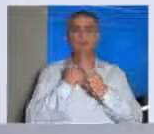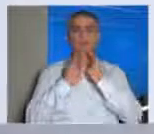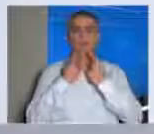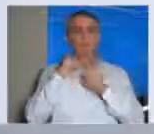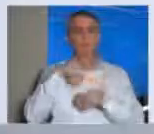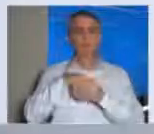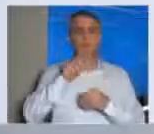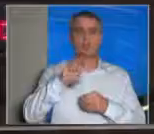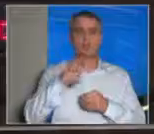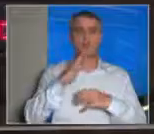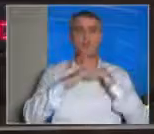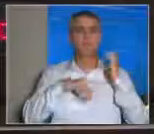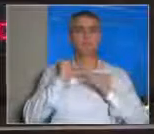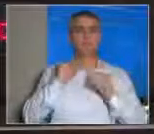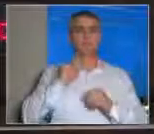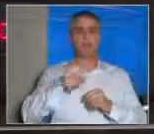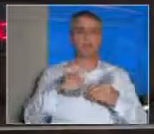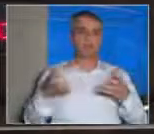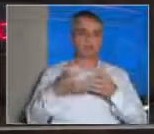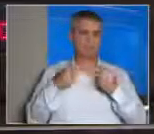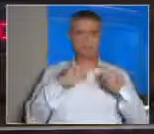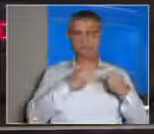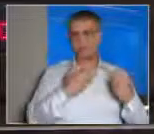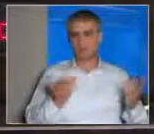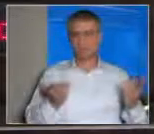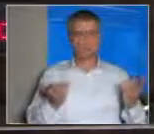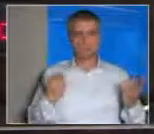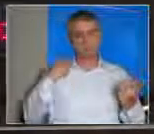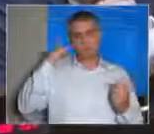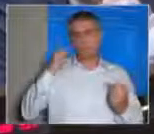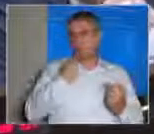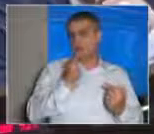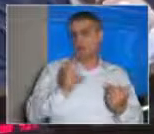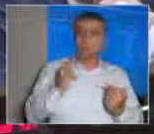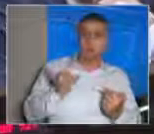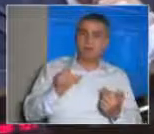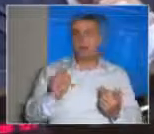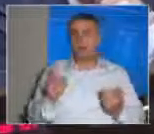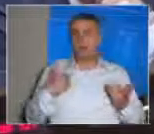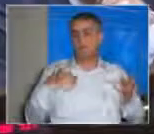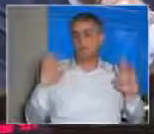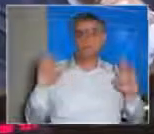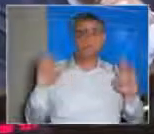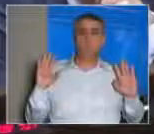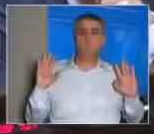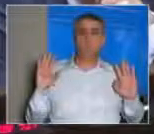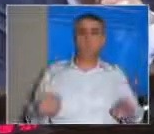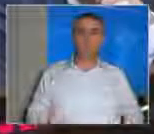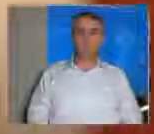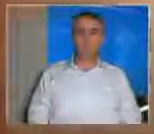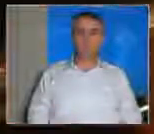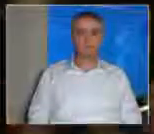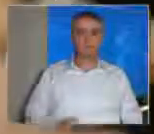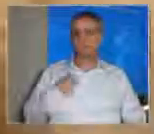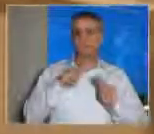ומתן בכנסת, סביב בנייה של הכנסת, לכן אני לא יודע להגיד לך כן, היה, לא היה, לא